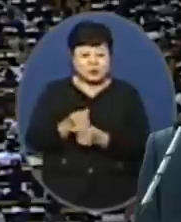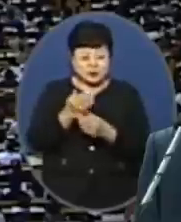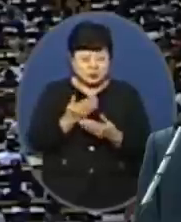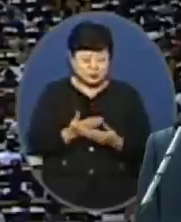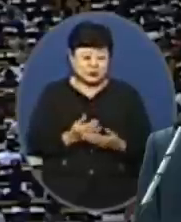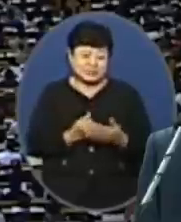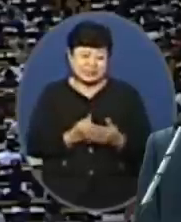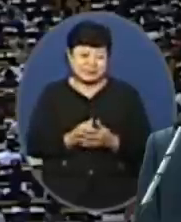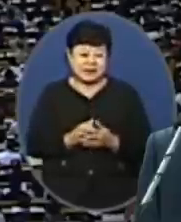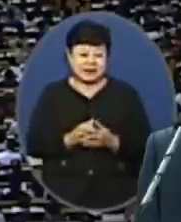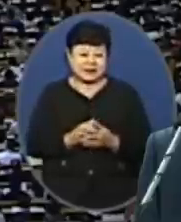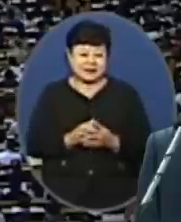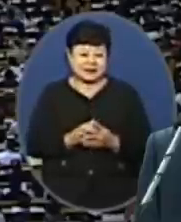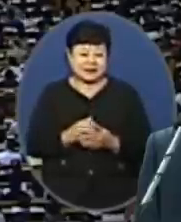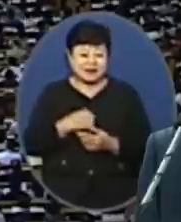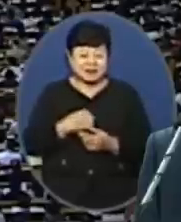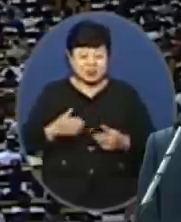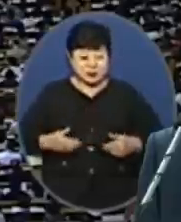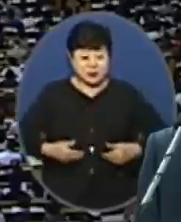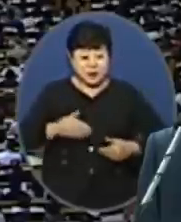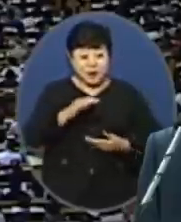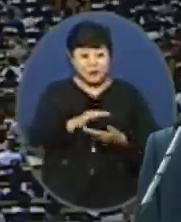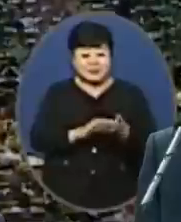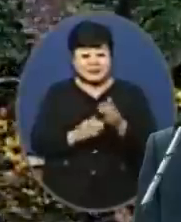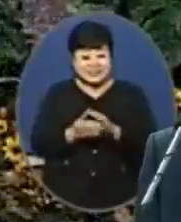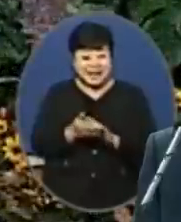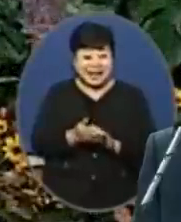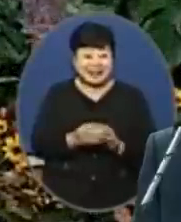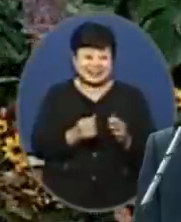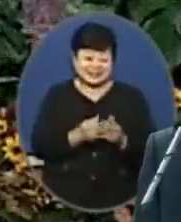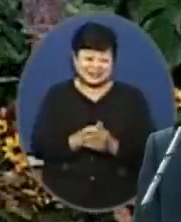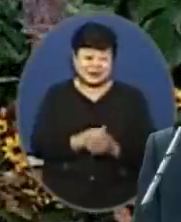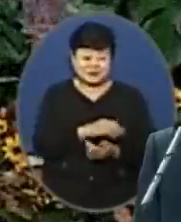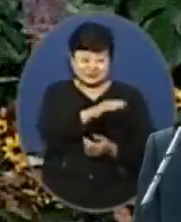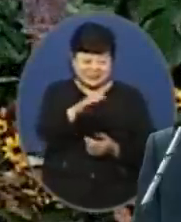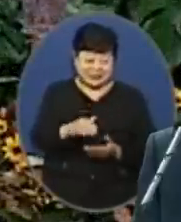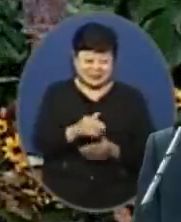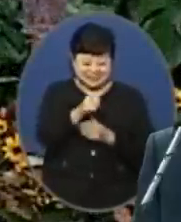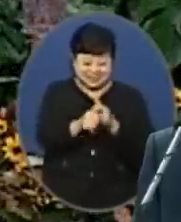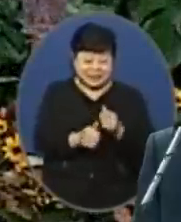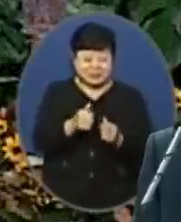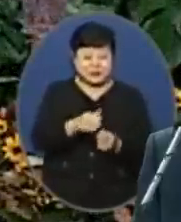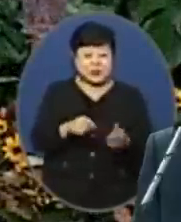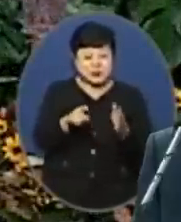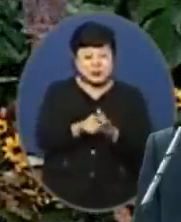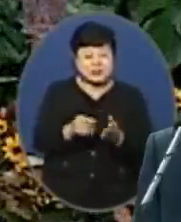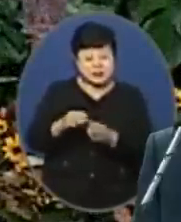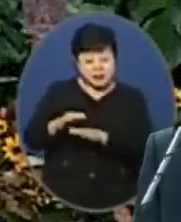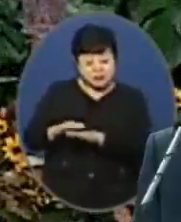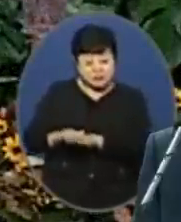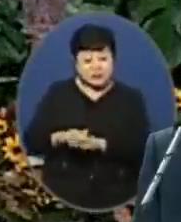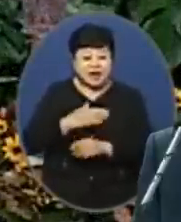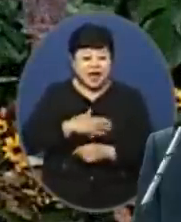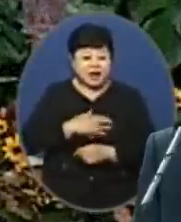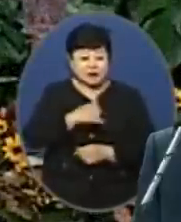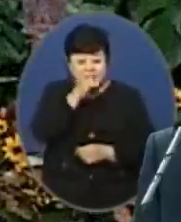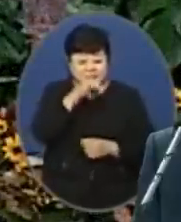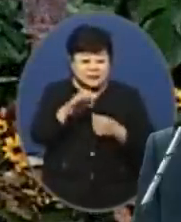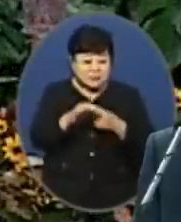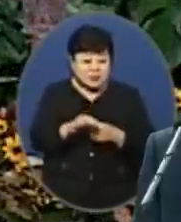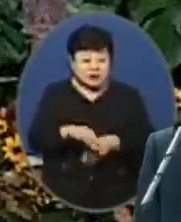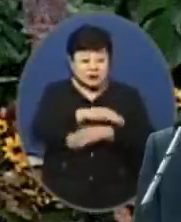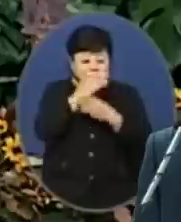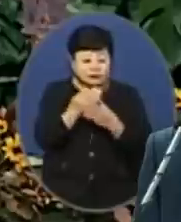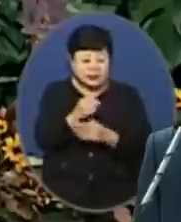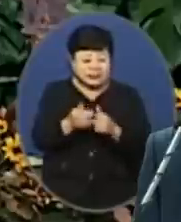주심으로 걱정할 것 없는 것입니다. 그러므로 우리가 하나님이 우리 위해서 예비해 주신 것을 알고 있으면